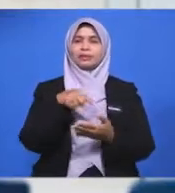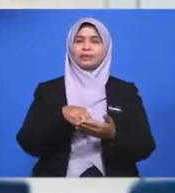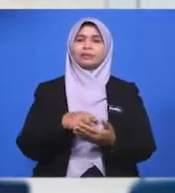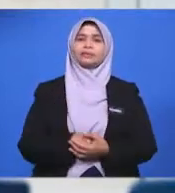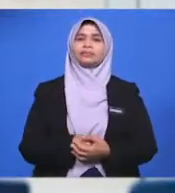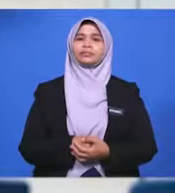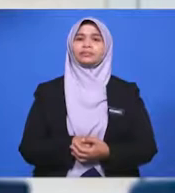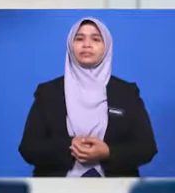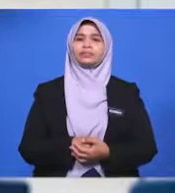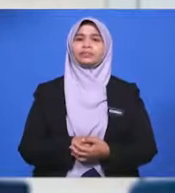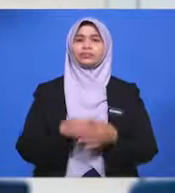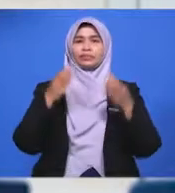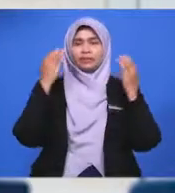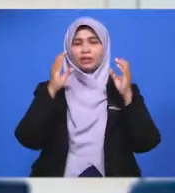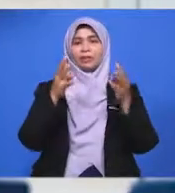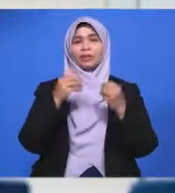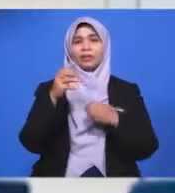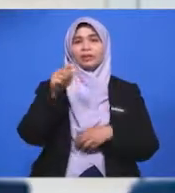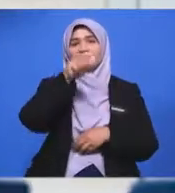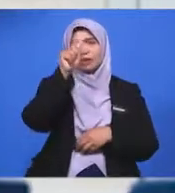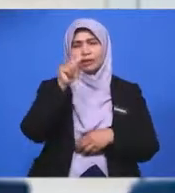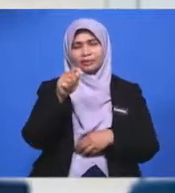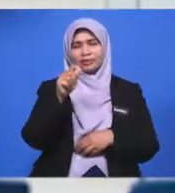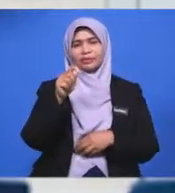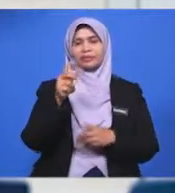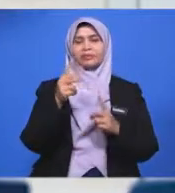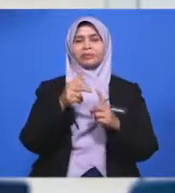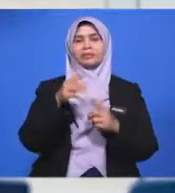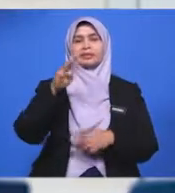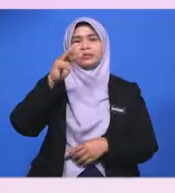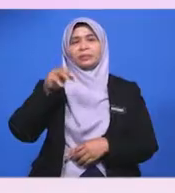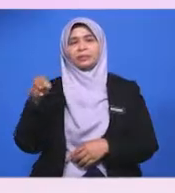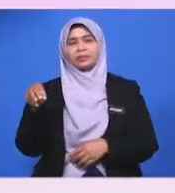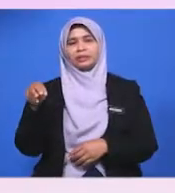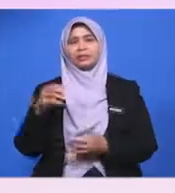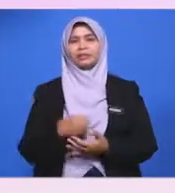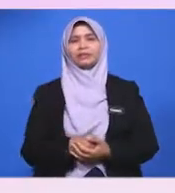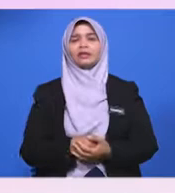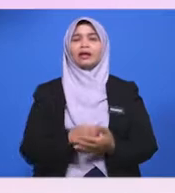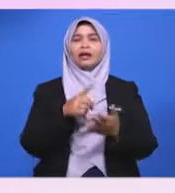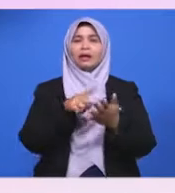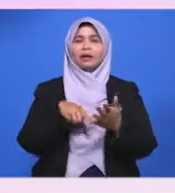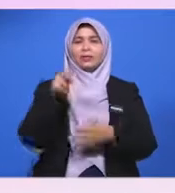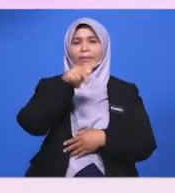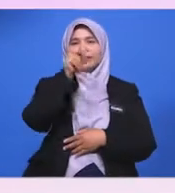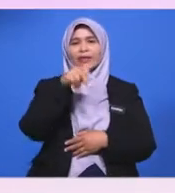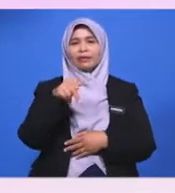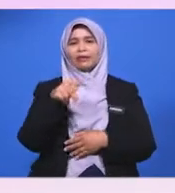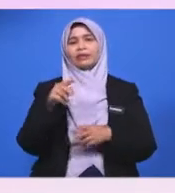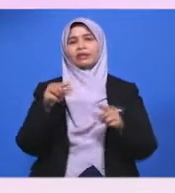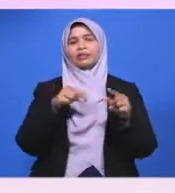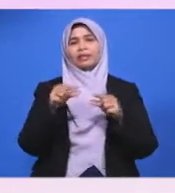ini, cikgu hendak bertanya sesuatu kepada murid-murid. Apakah